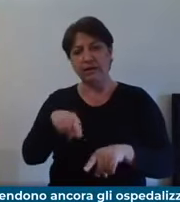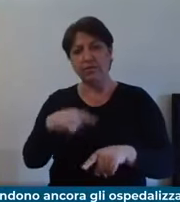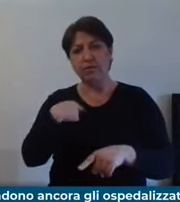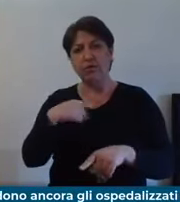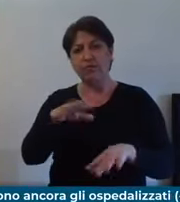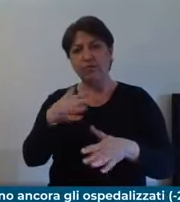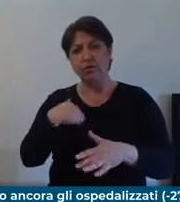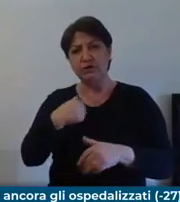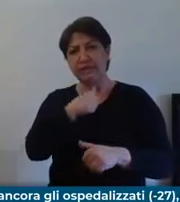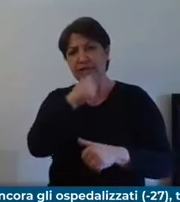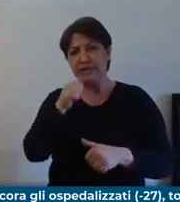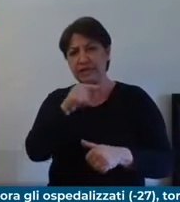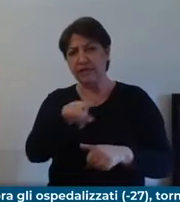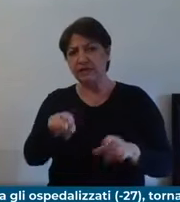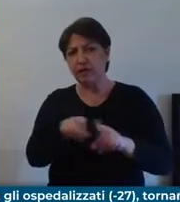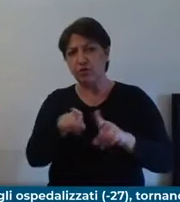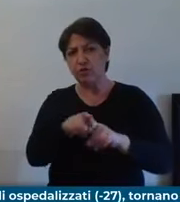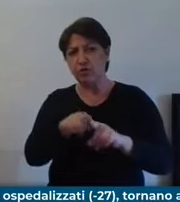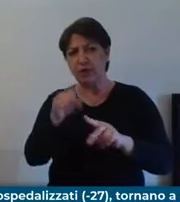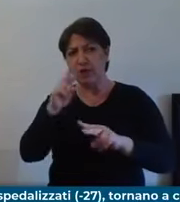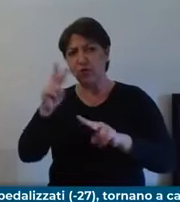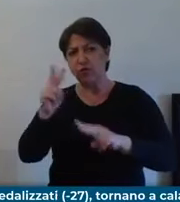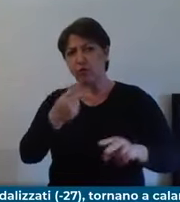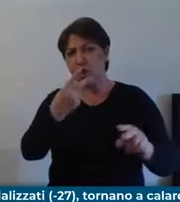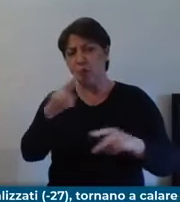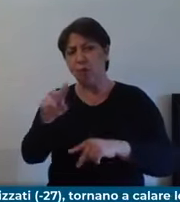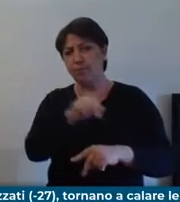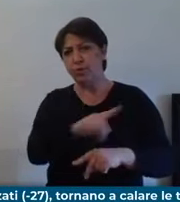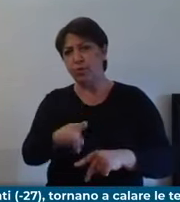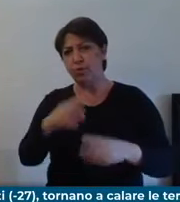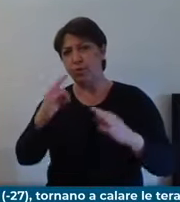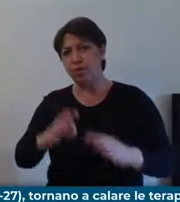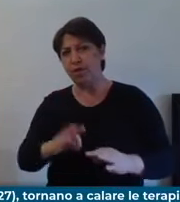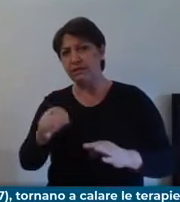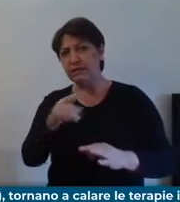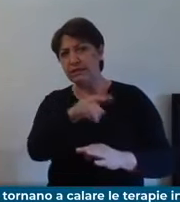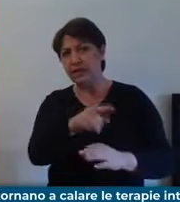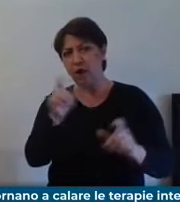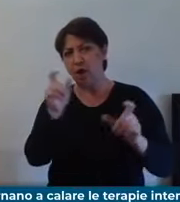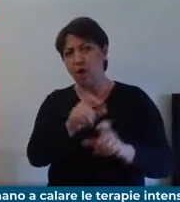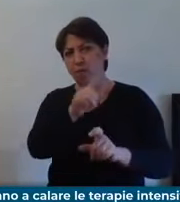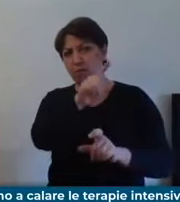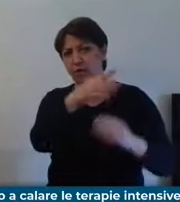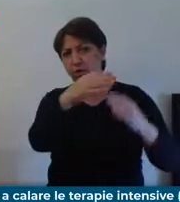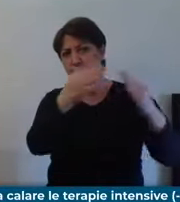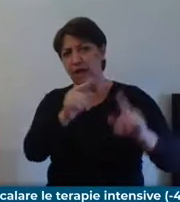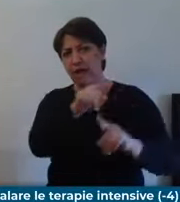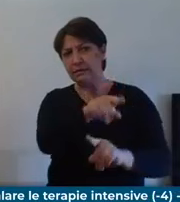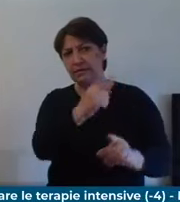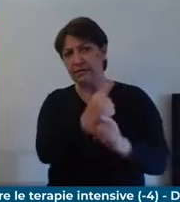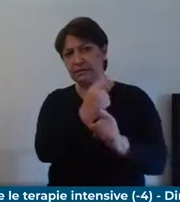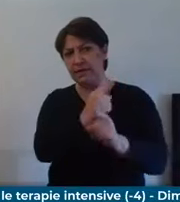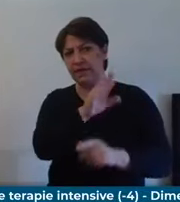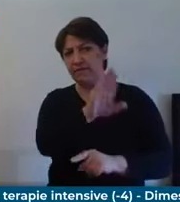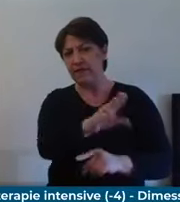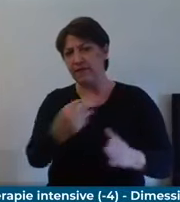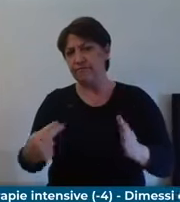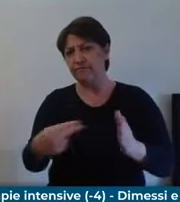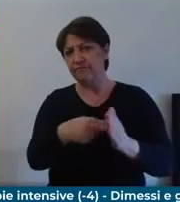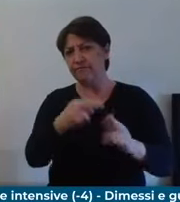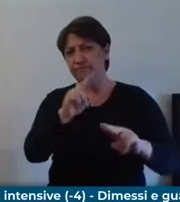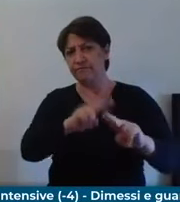in quarantena stiano realmente nell'alloggio in cui devono stare in quarantena. Il messaggio è estremamente importante, voglio che sia